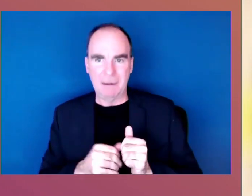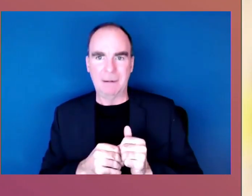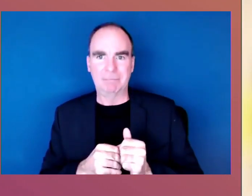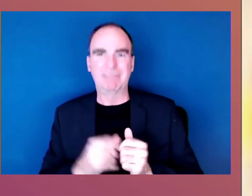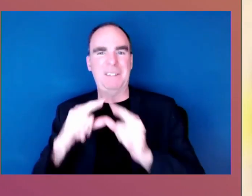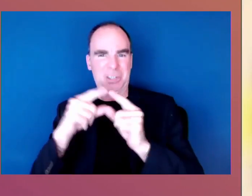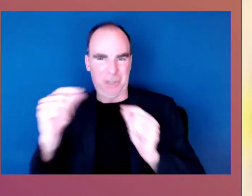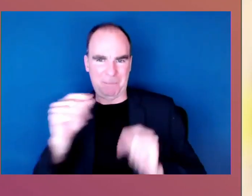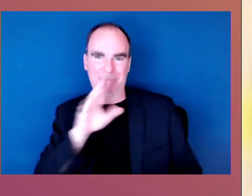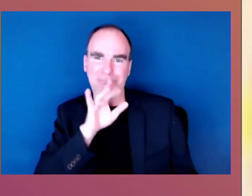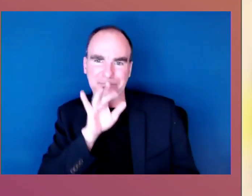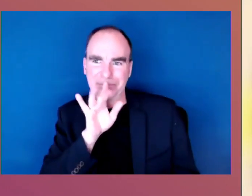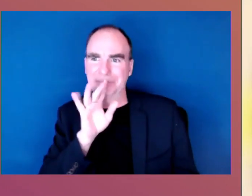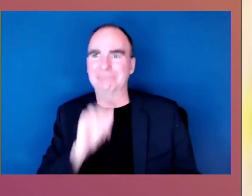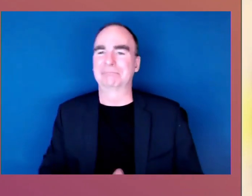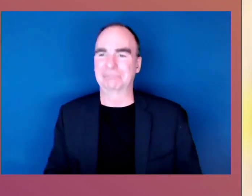フランス南部の証明洞窟の壁に残された